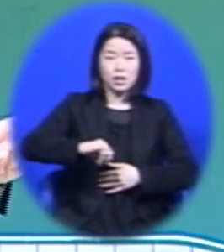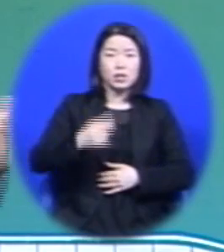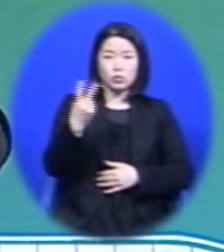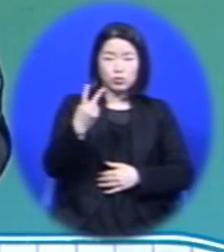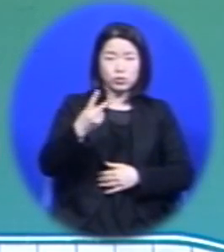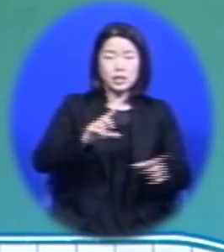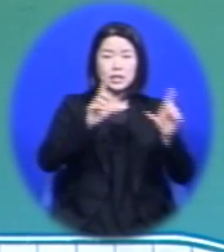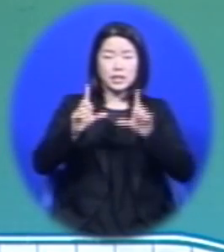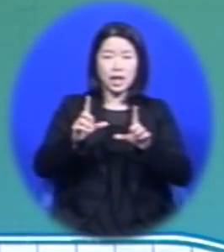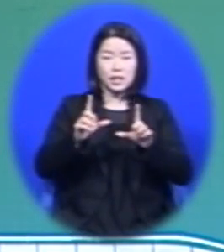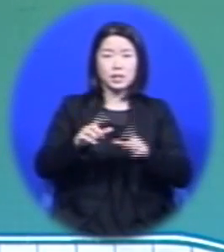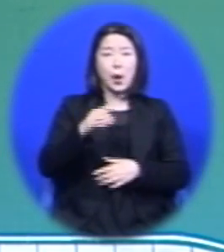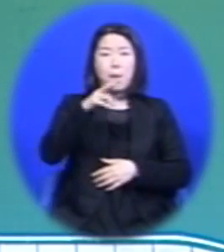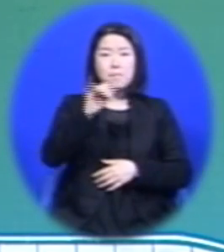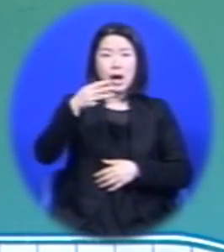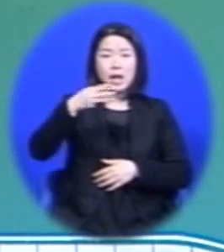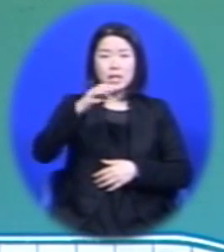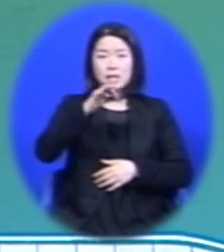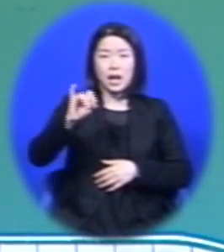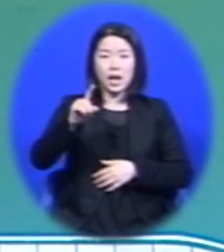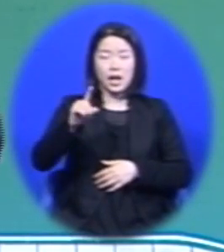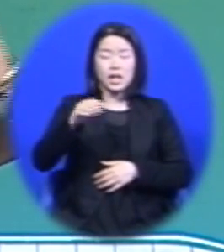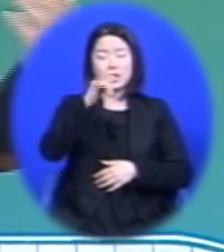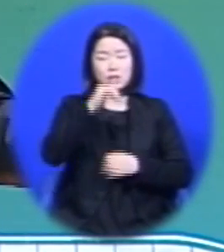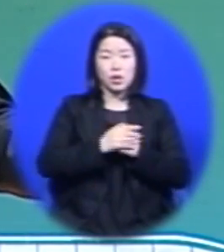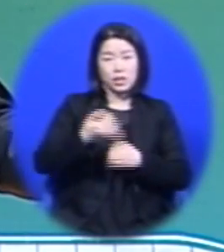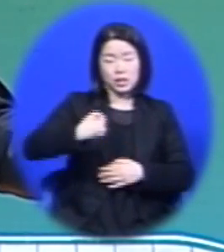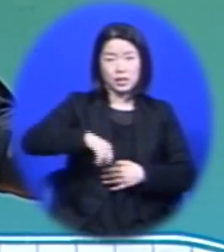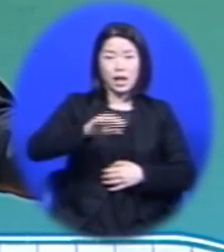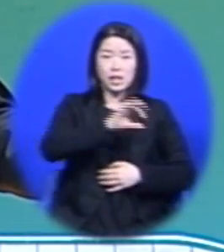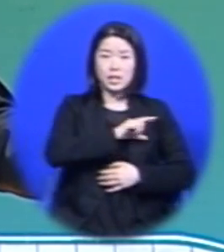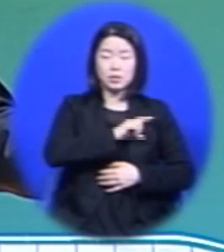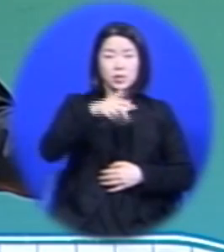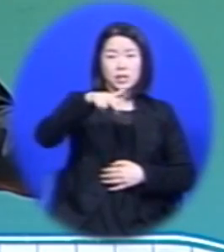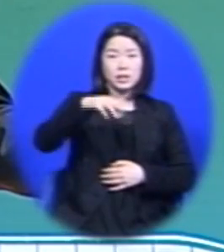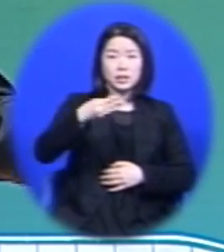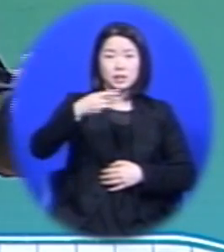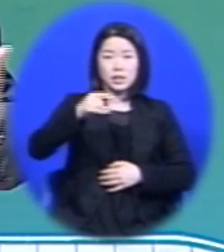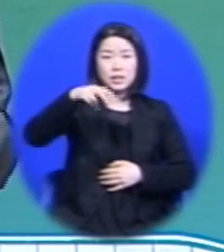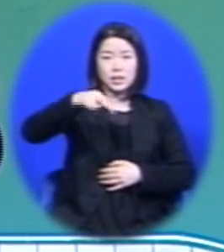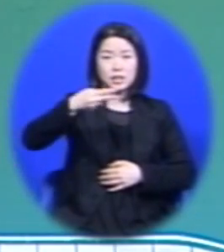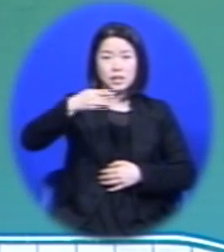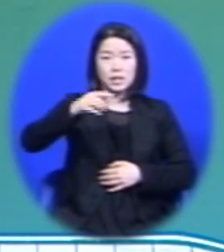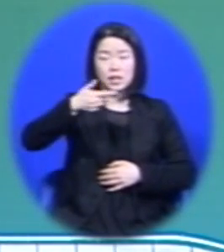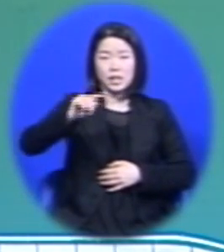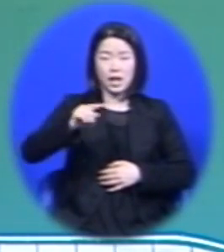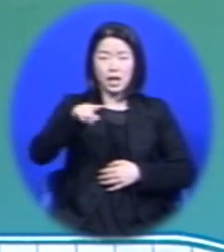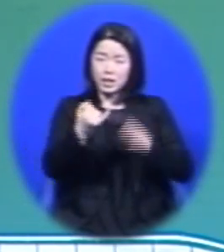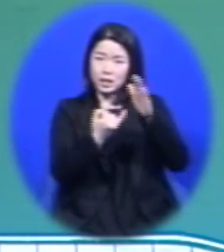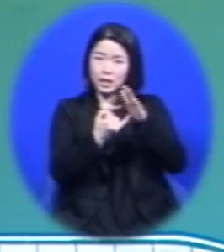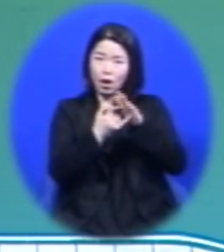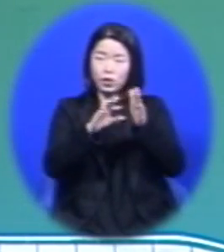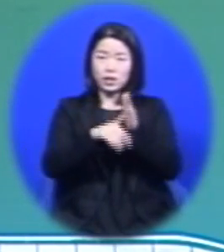사는 마리아라고 하는 여인이 있었습니다. 그 딸의 이름은 크리스티나입니다. 이 딸이 어릴 때는 엄마 말을